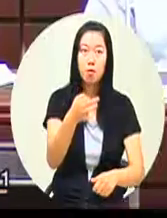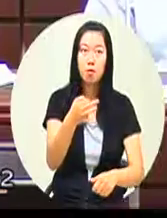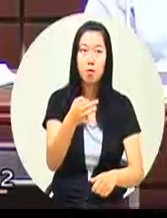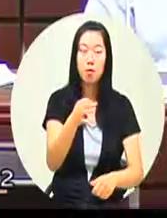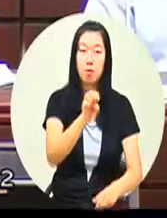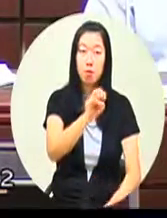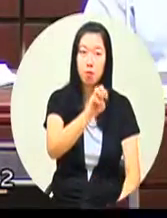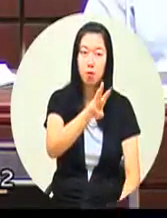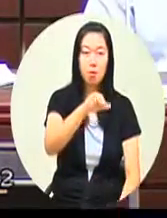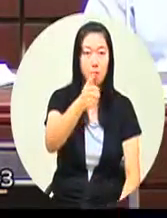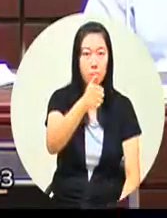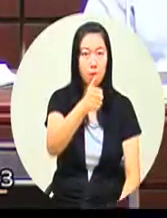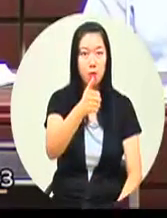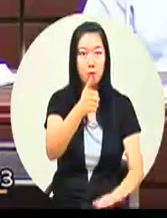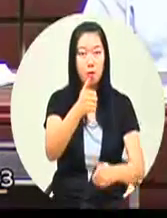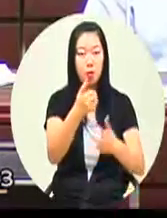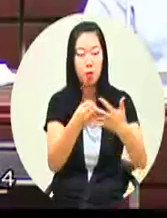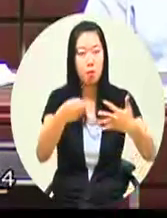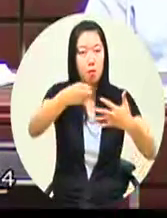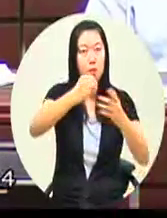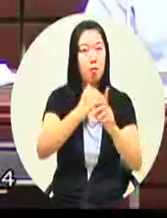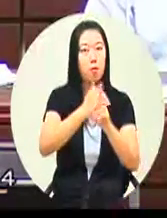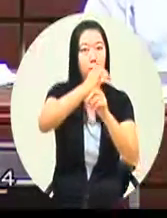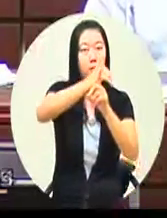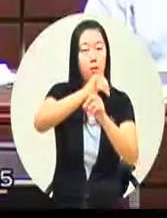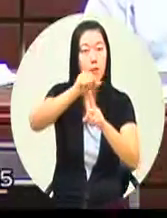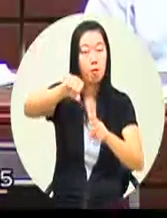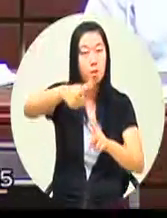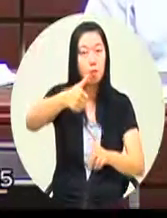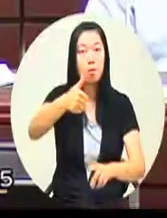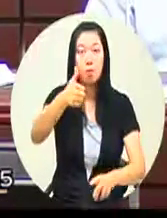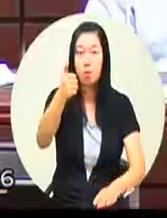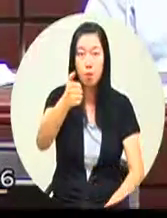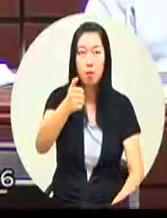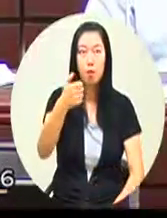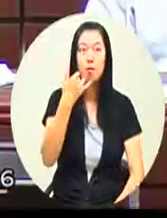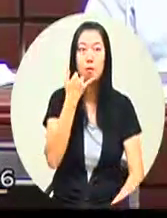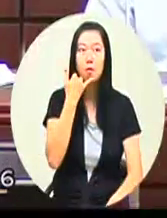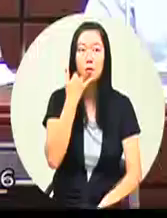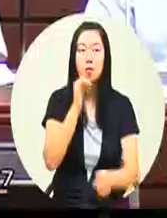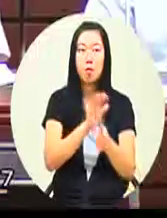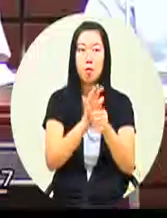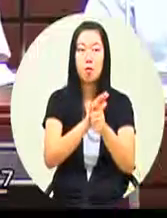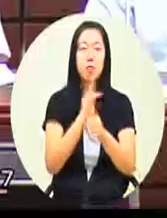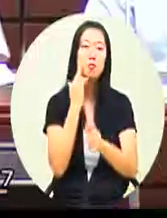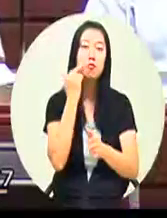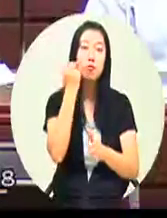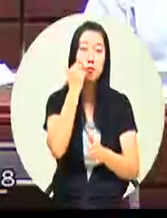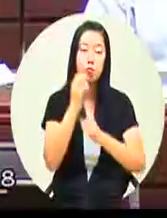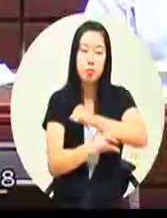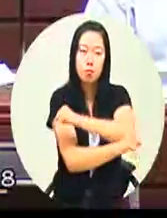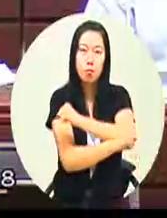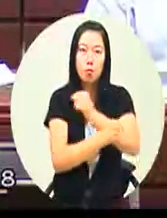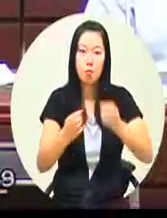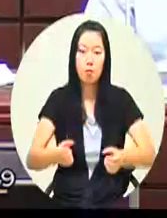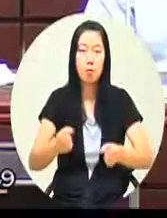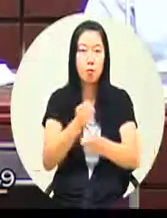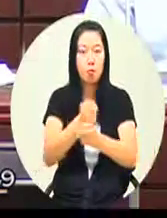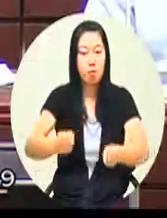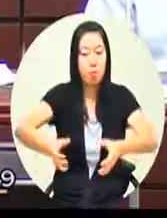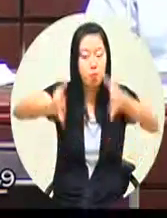高到550，那个农民就比较有意愿去从事的加强型的钢构的结构。那因为这一次16级台风